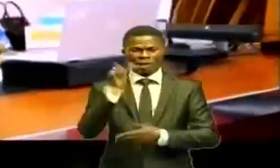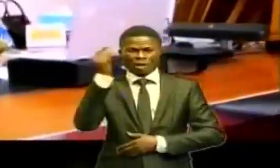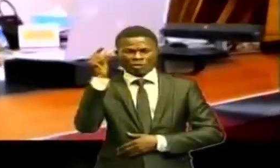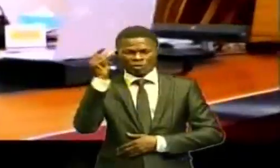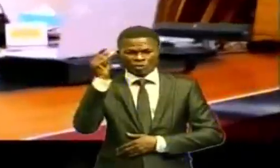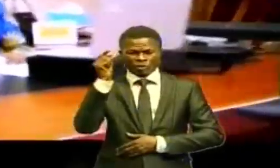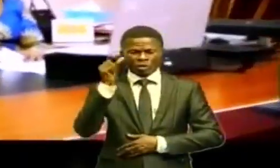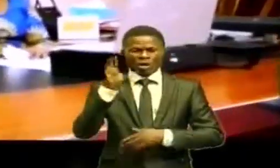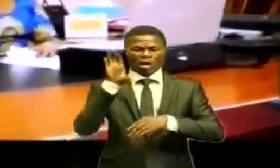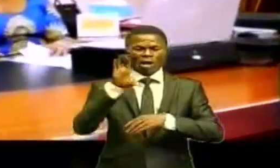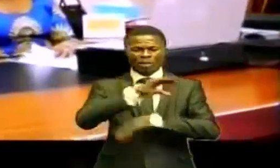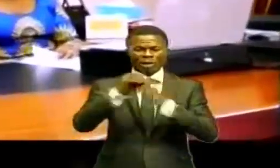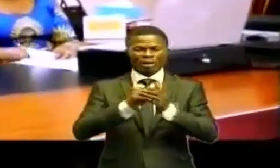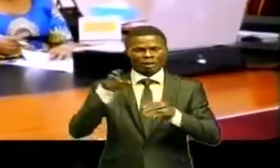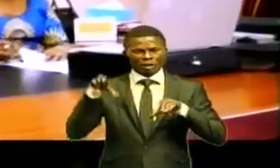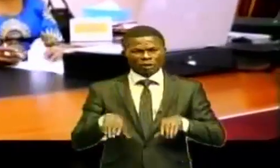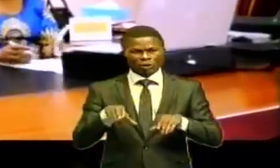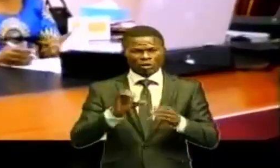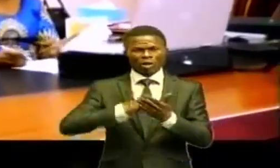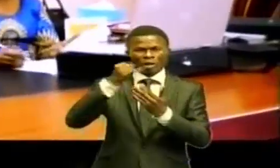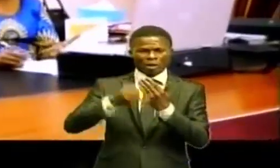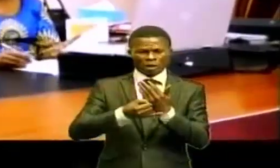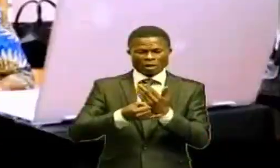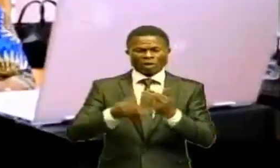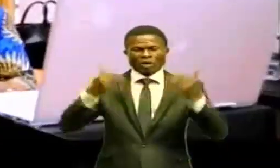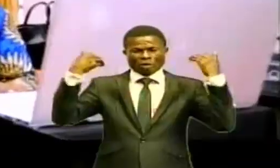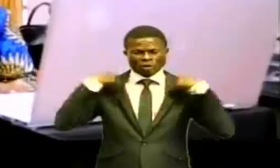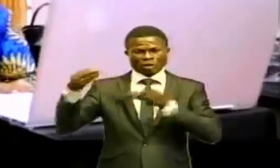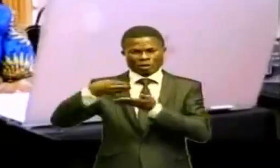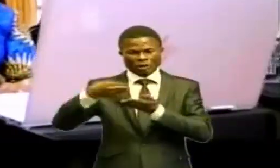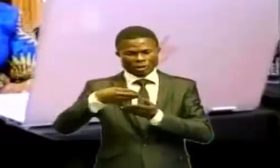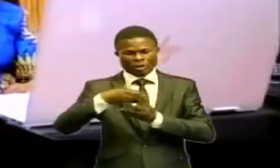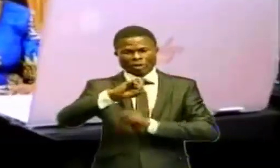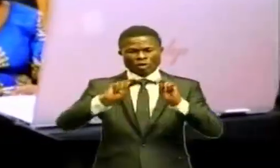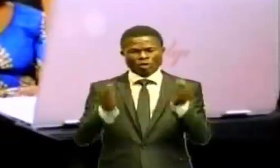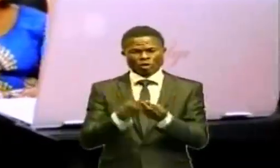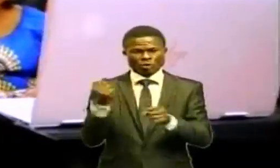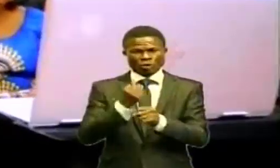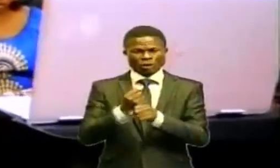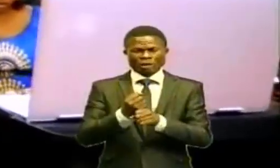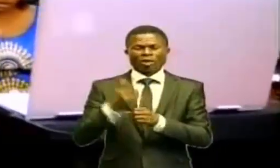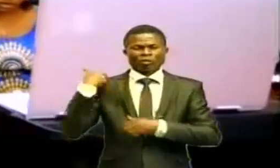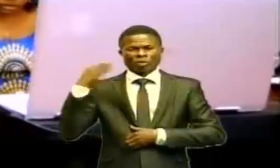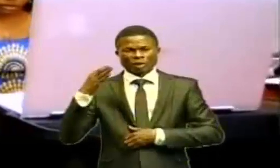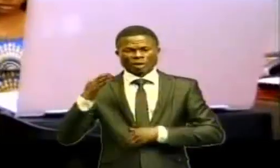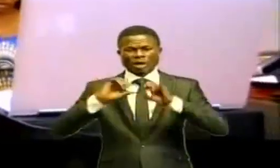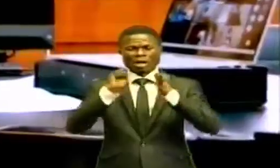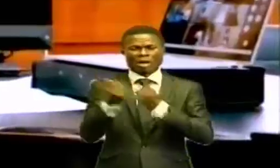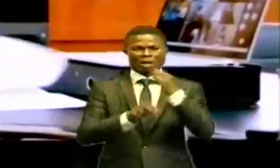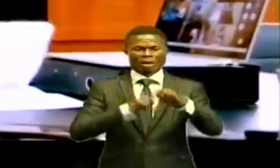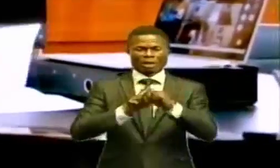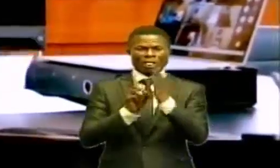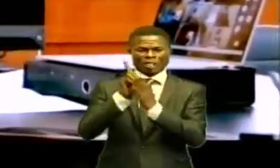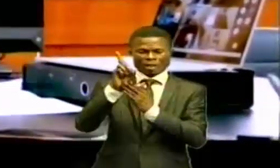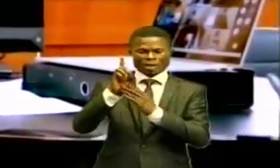de la Banque Centrale du Congo, du FOGEC, l'Autorité des Régulations de la Sous-traitance du secteur privé, l'Agence Nationale de